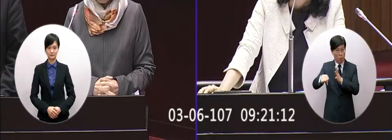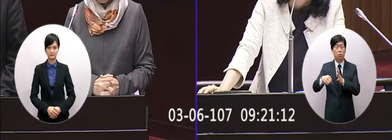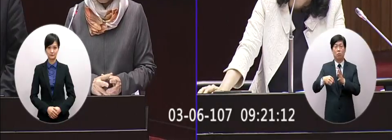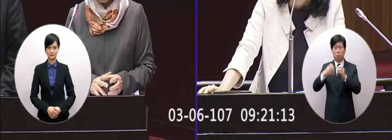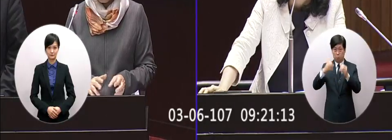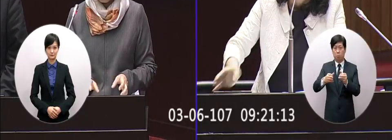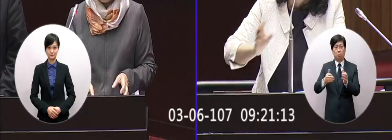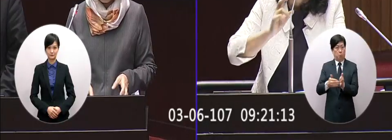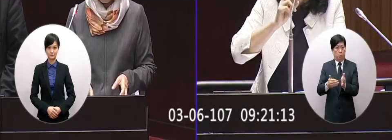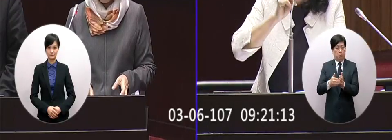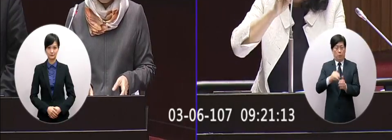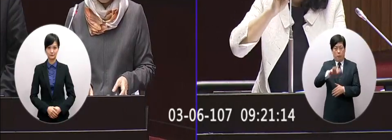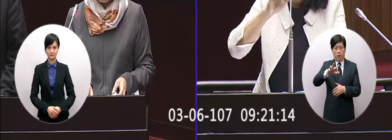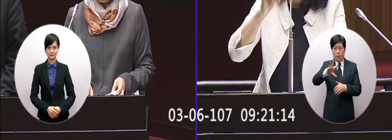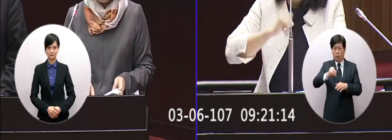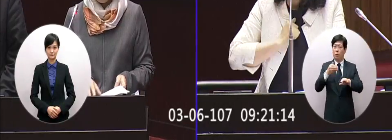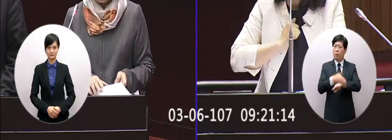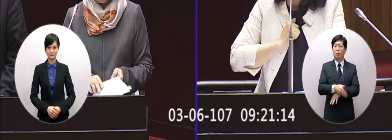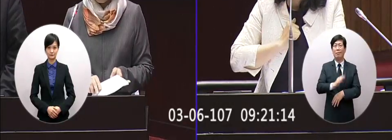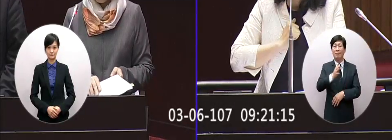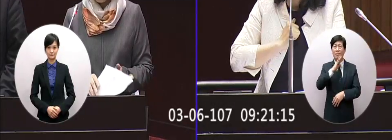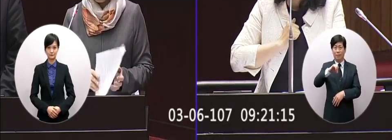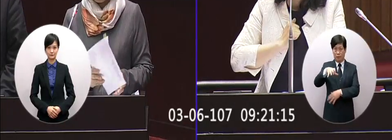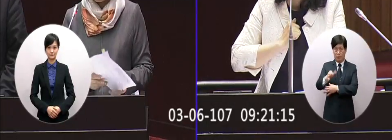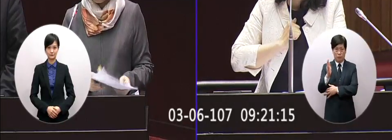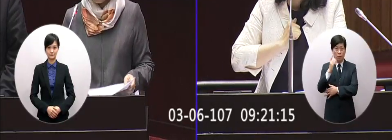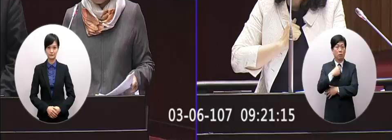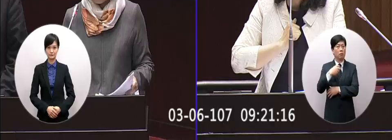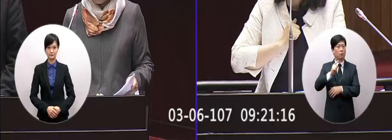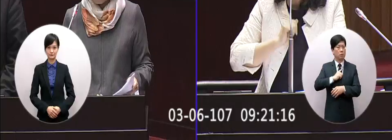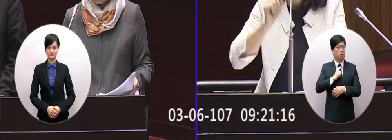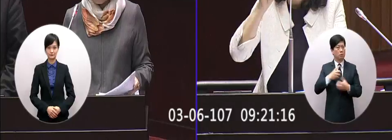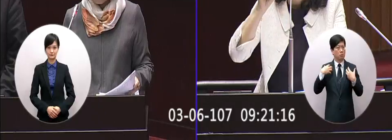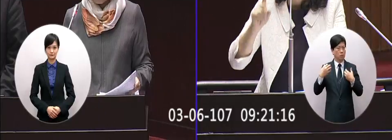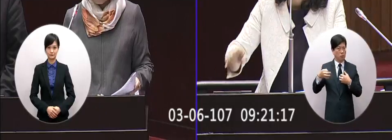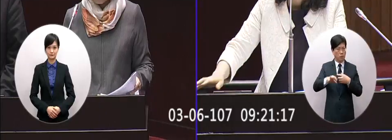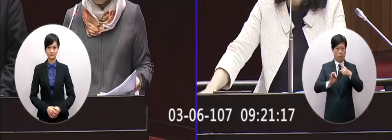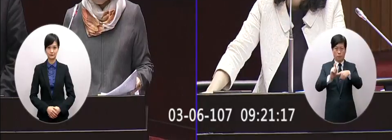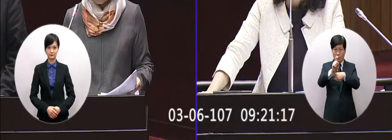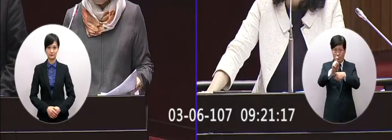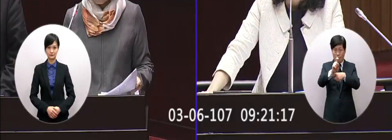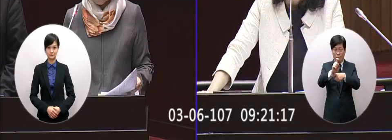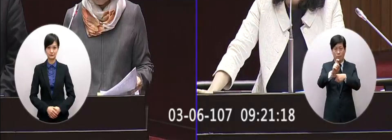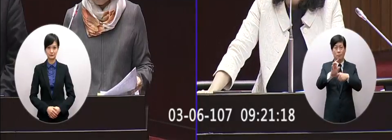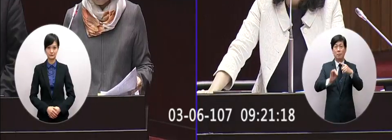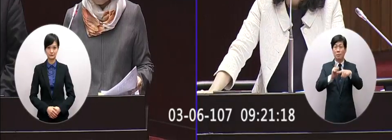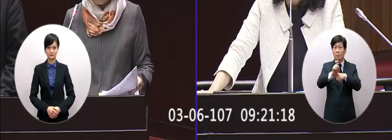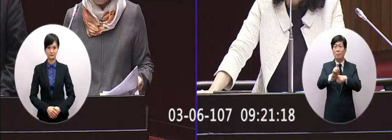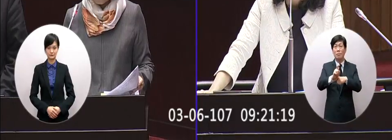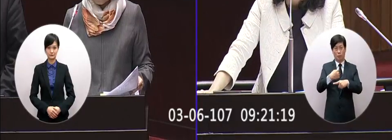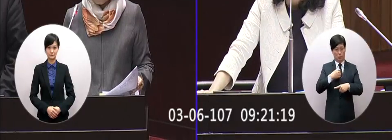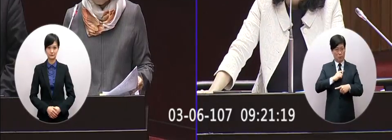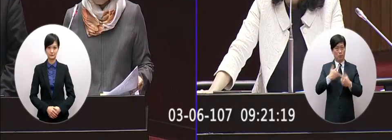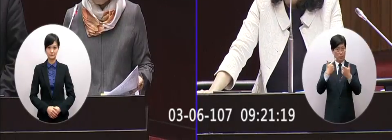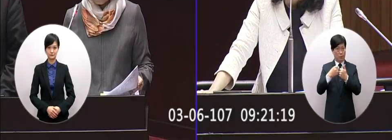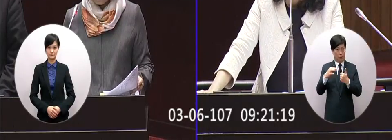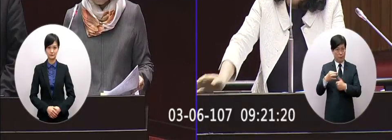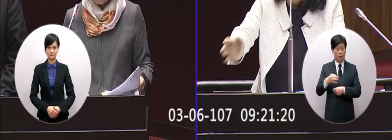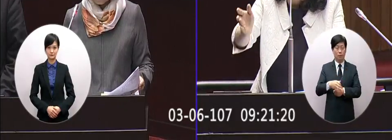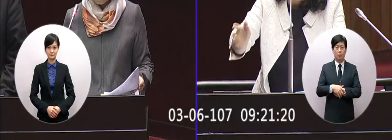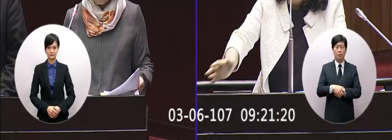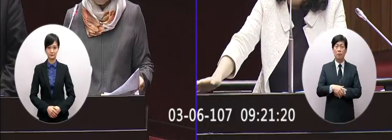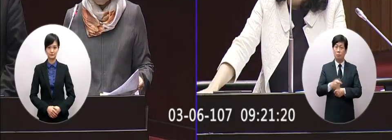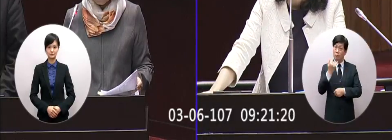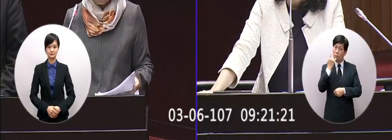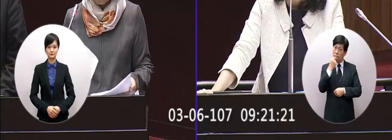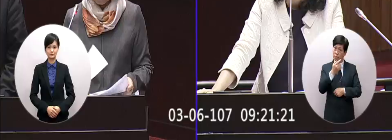通过了8000万，好，但是我们地方政府必须要付这个一成的我们的这个配合款，那这个部